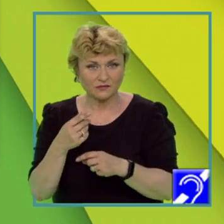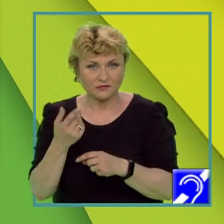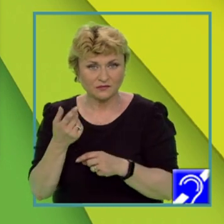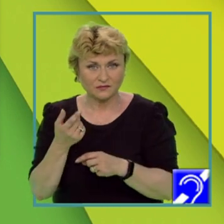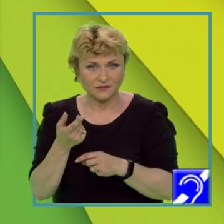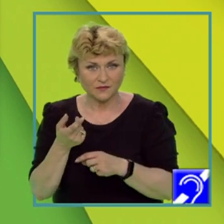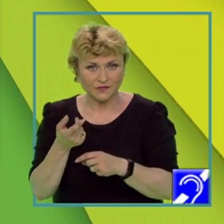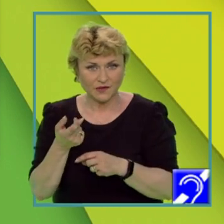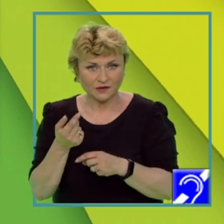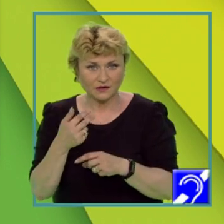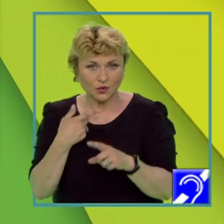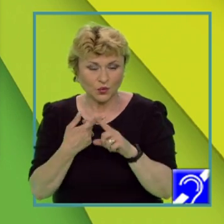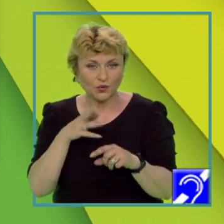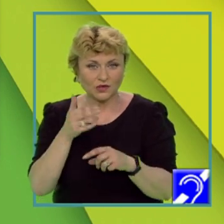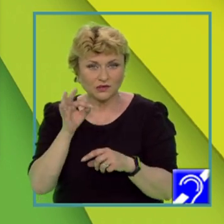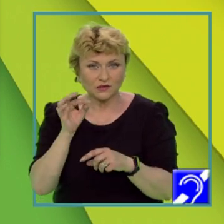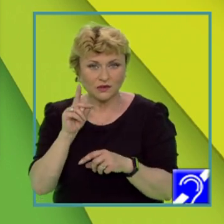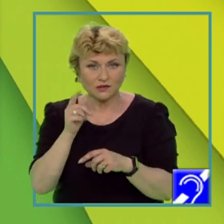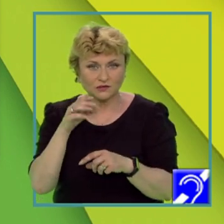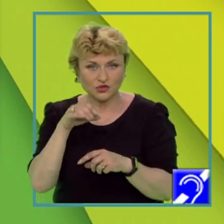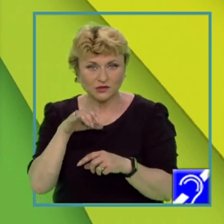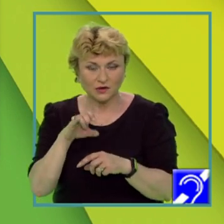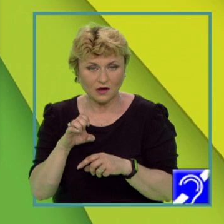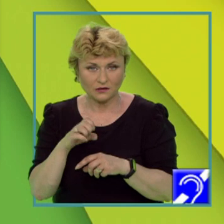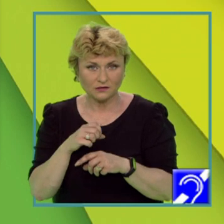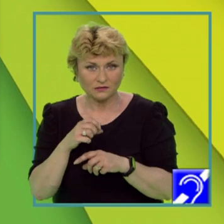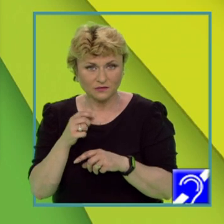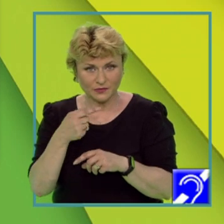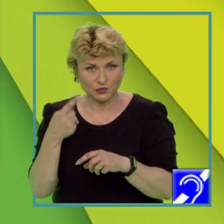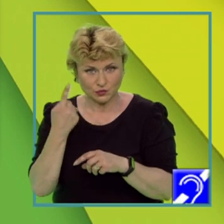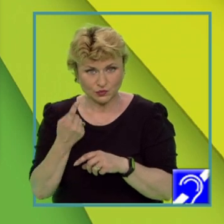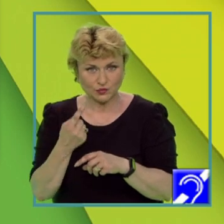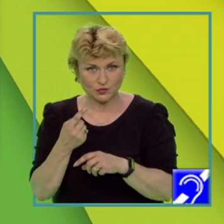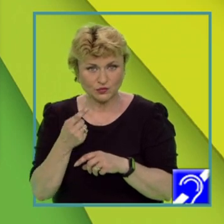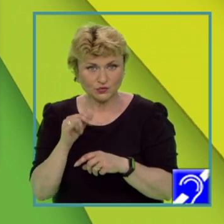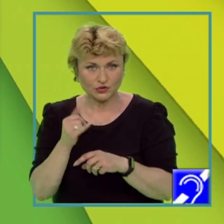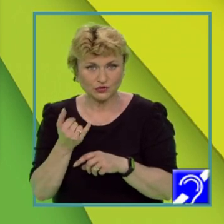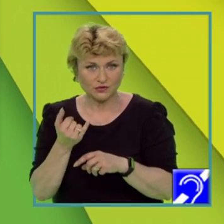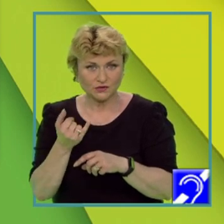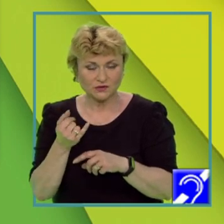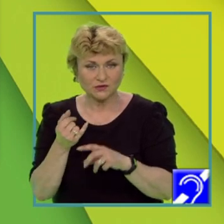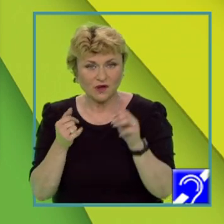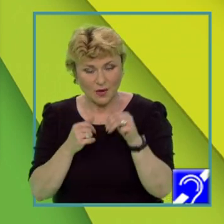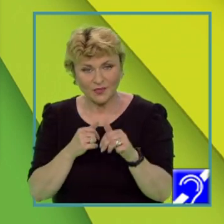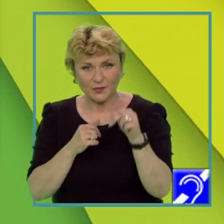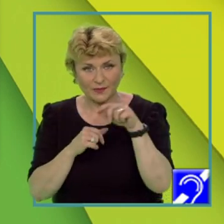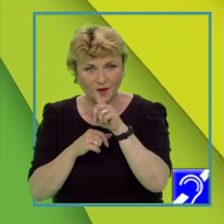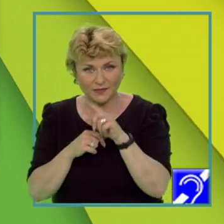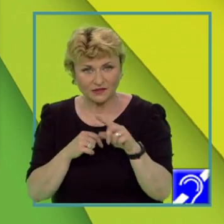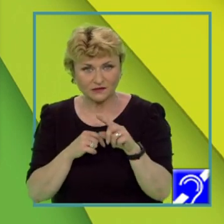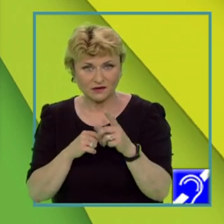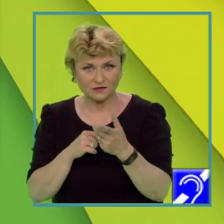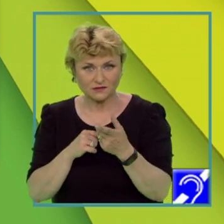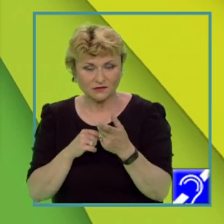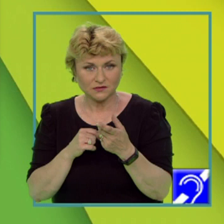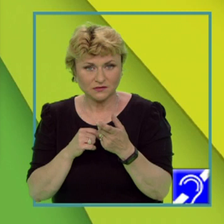infinit cu rădăcinile minus 1 și 1 iar pe a doua linie semnul lui m pătrat minus 1 cm contra